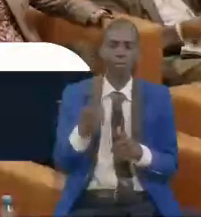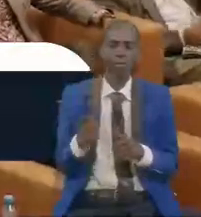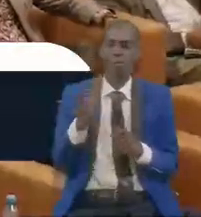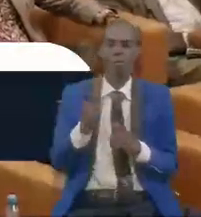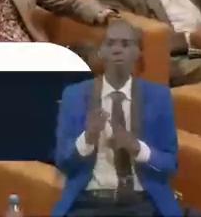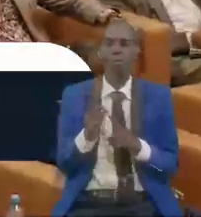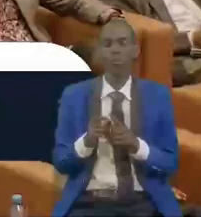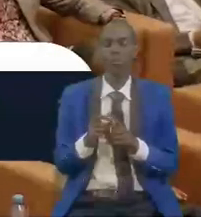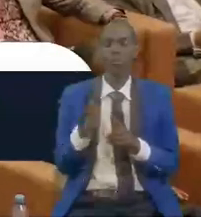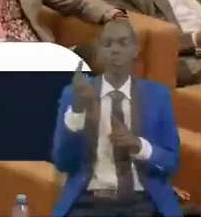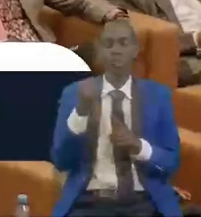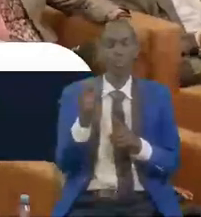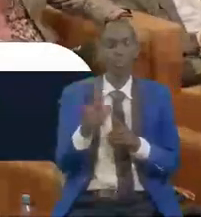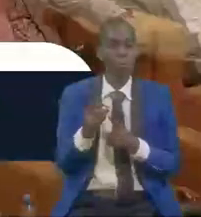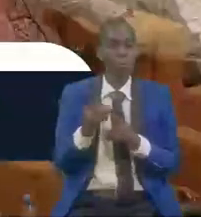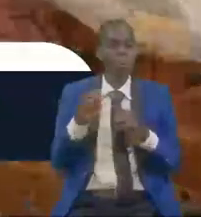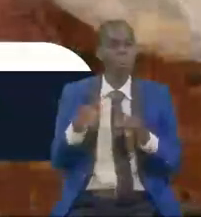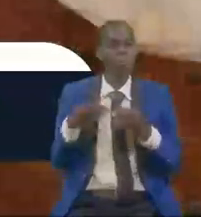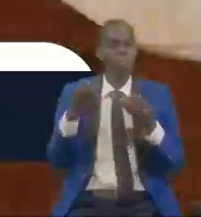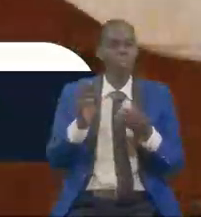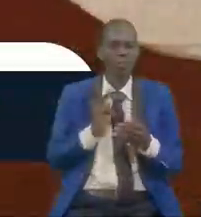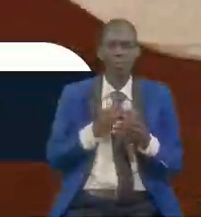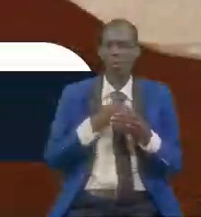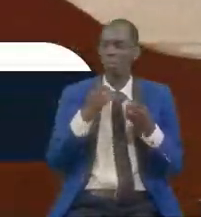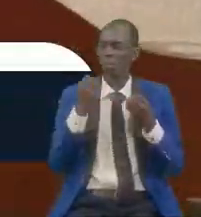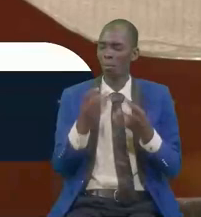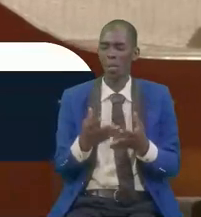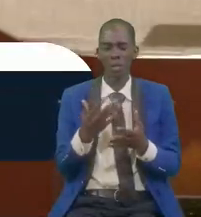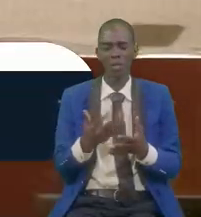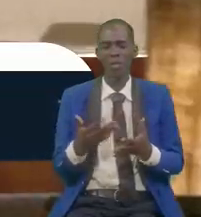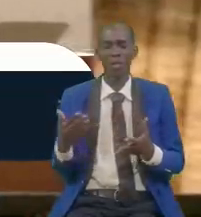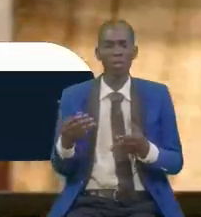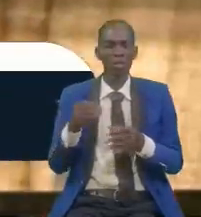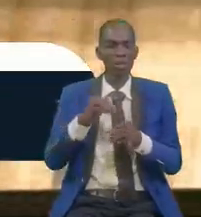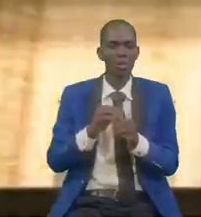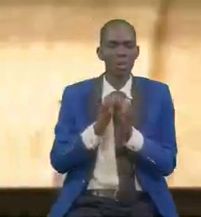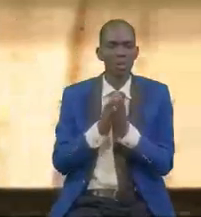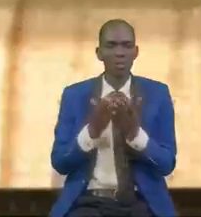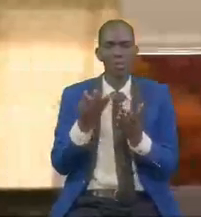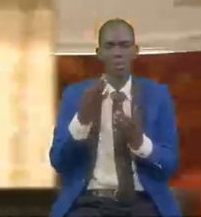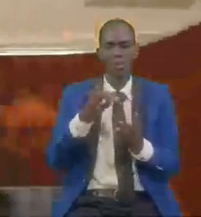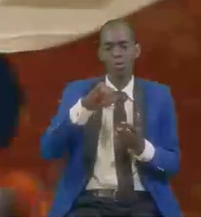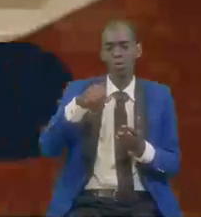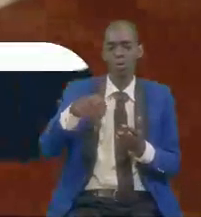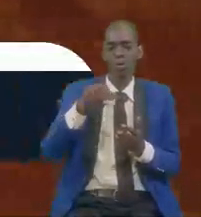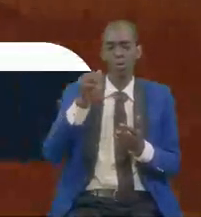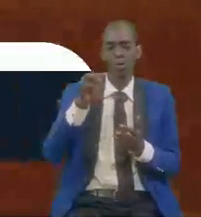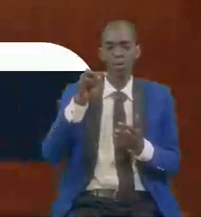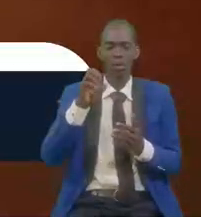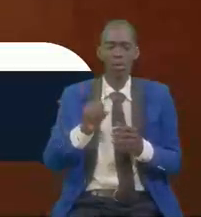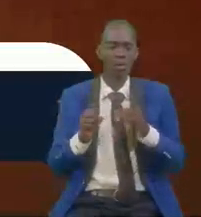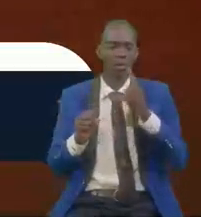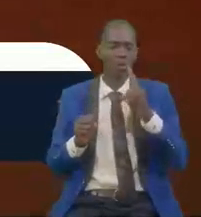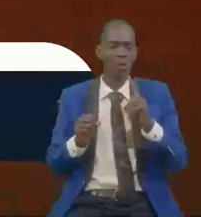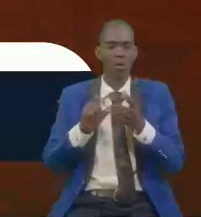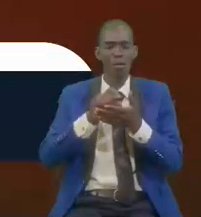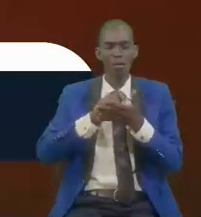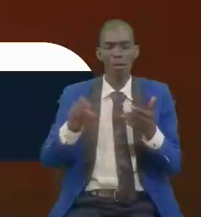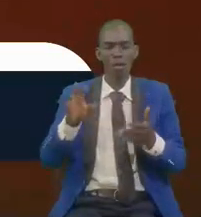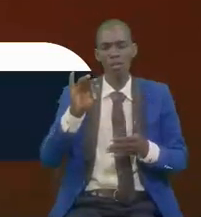parole. La parole nous donne beaucoup de choses. Nous allons à Jacques 1,